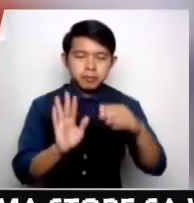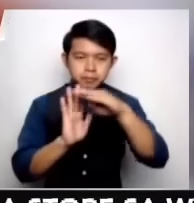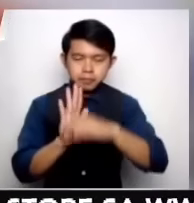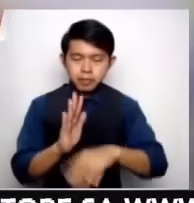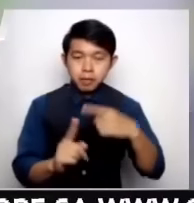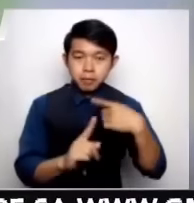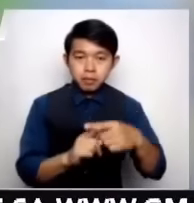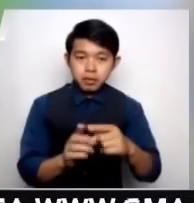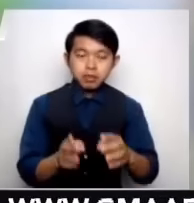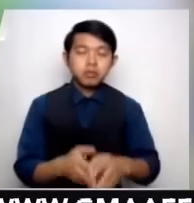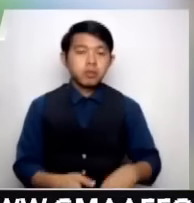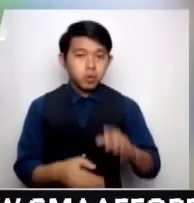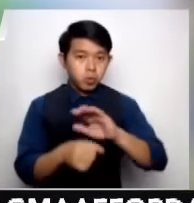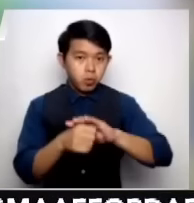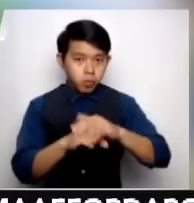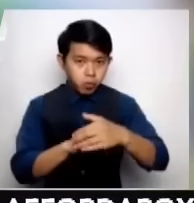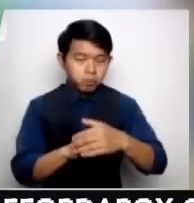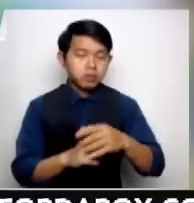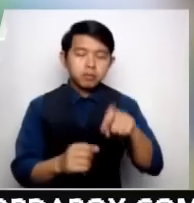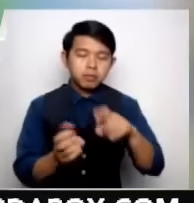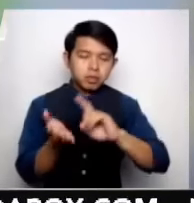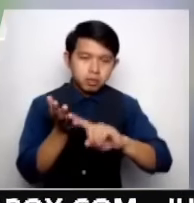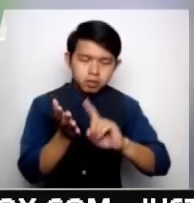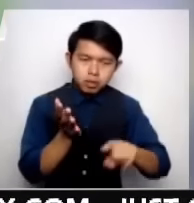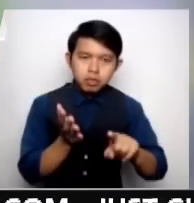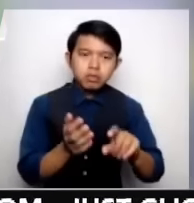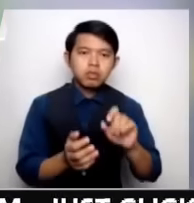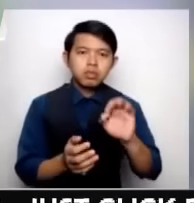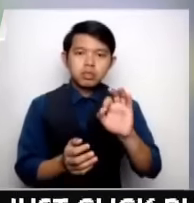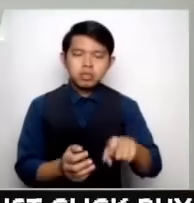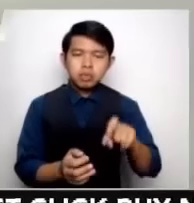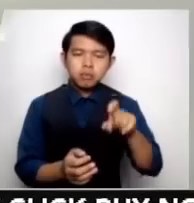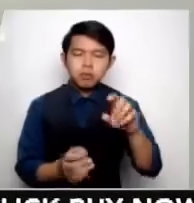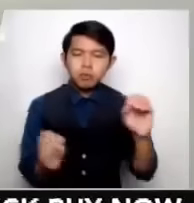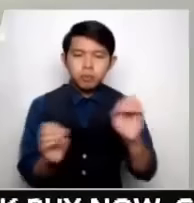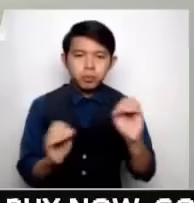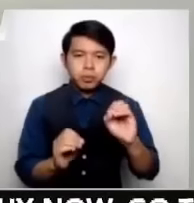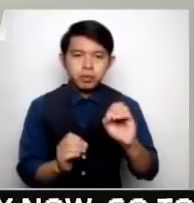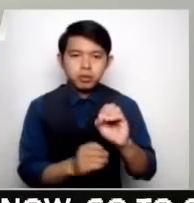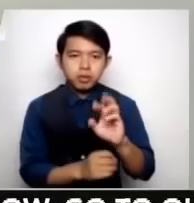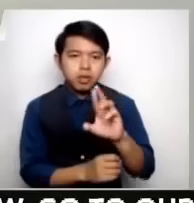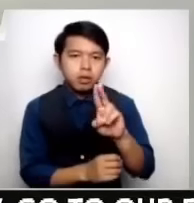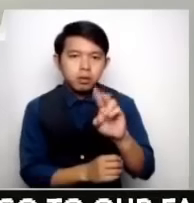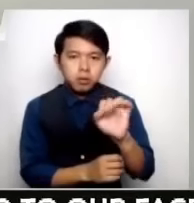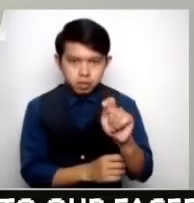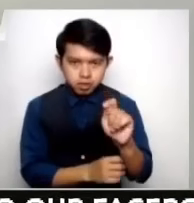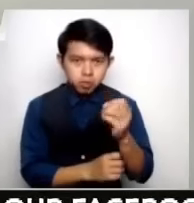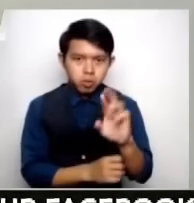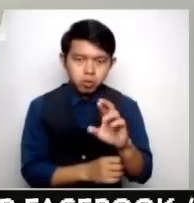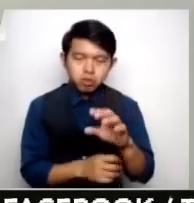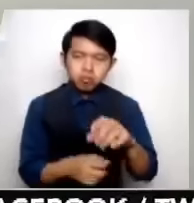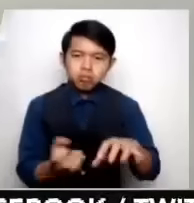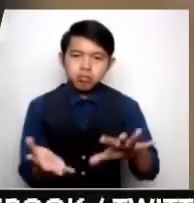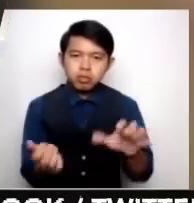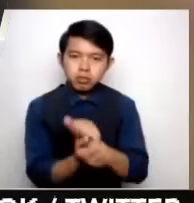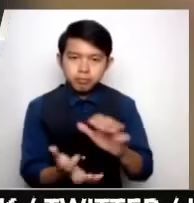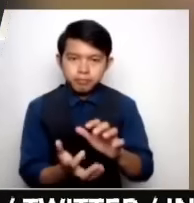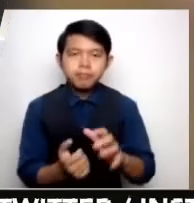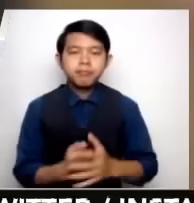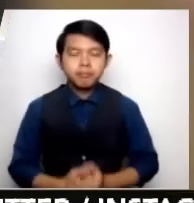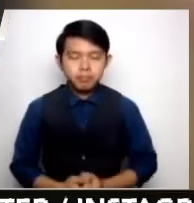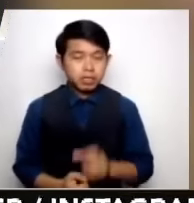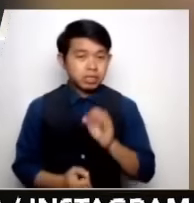Wala dapat kalawang o nakaumbok o kaya'y punit at mga butas. Sasampa ng reklamang paglibag sa trademark infringement at